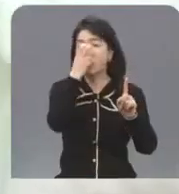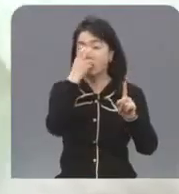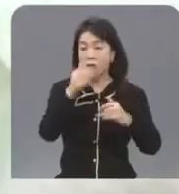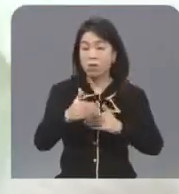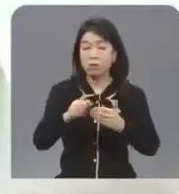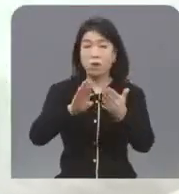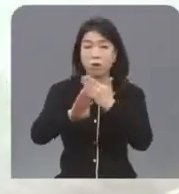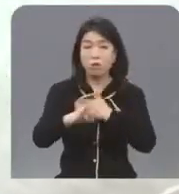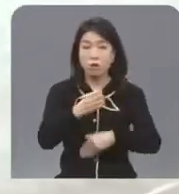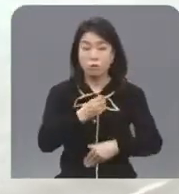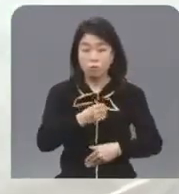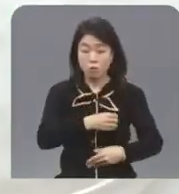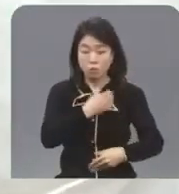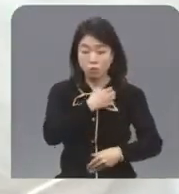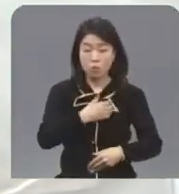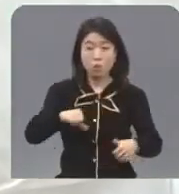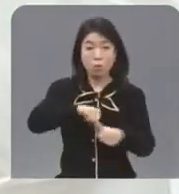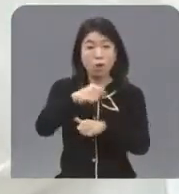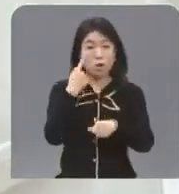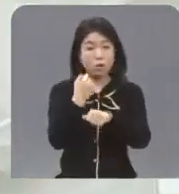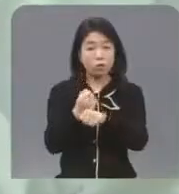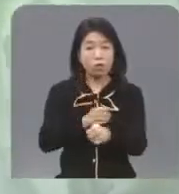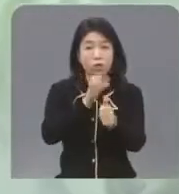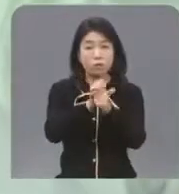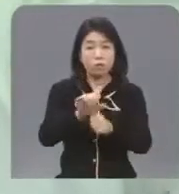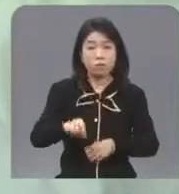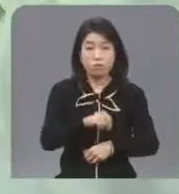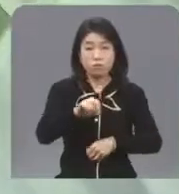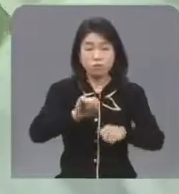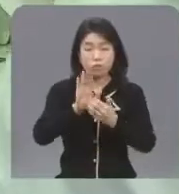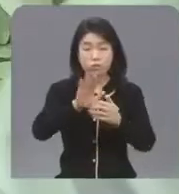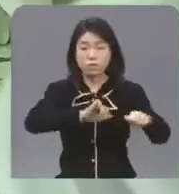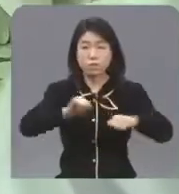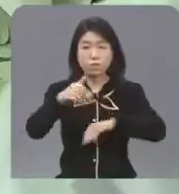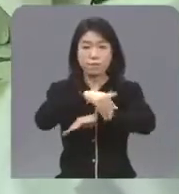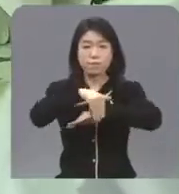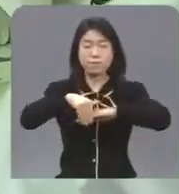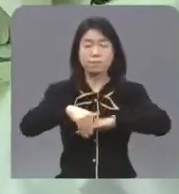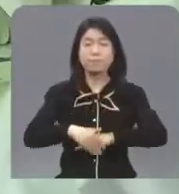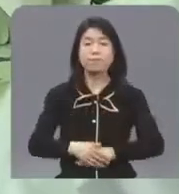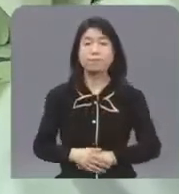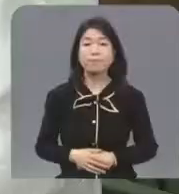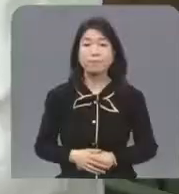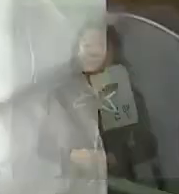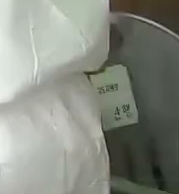실시한 뒤 보건환경연구원에 의뢰해서 오미크론 대응에 나설 예정입니다.